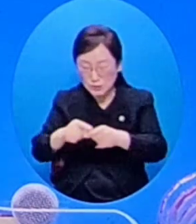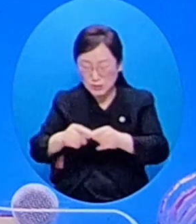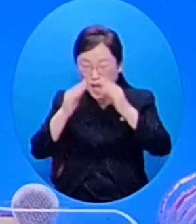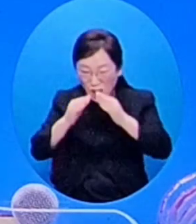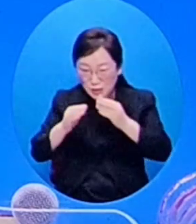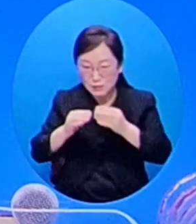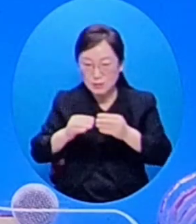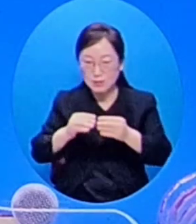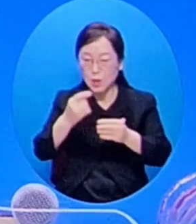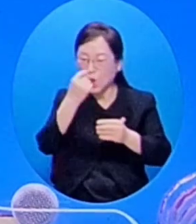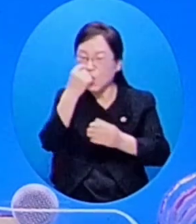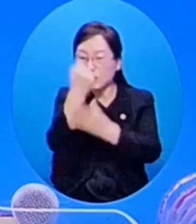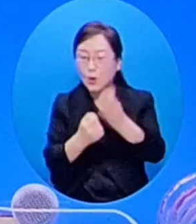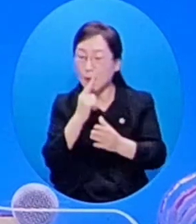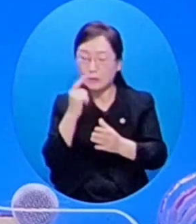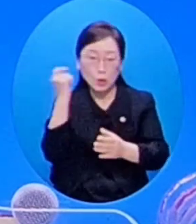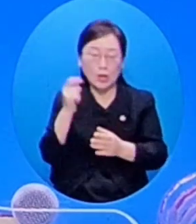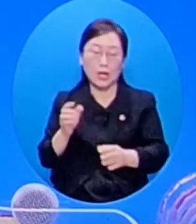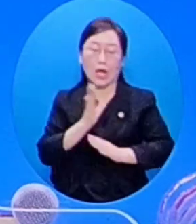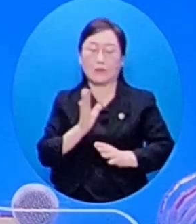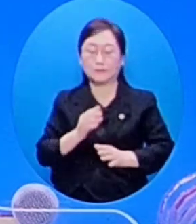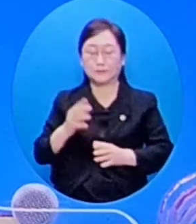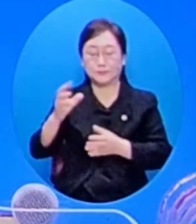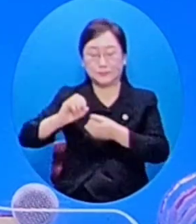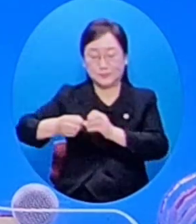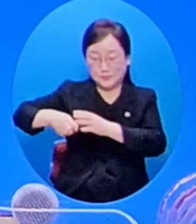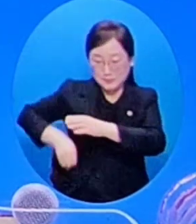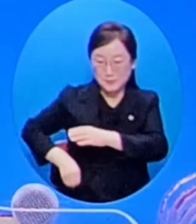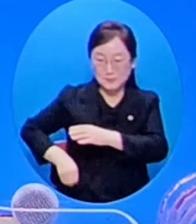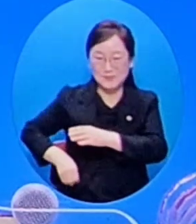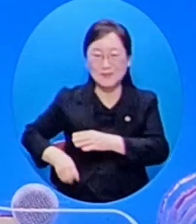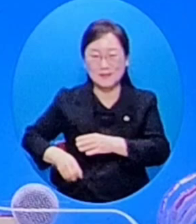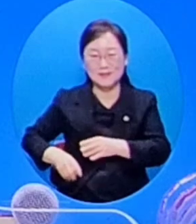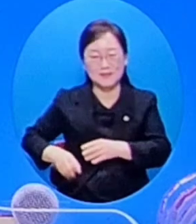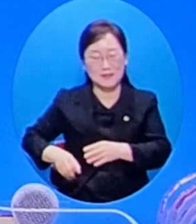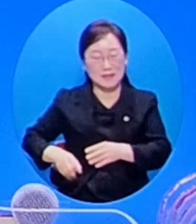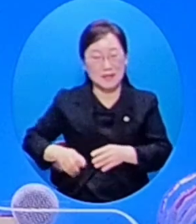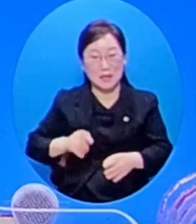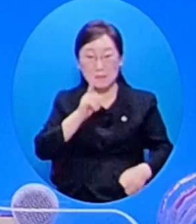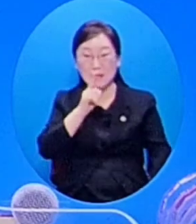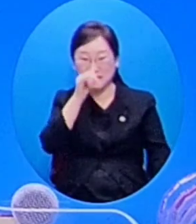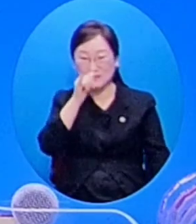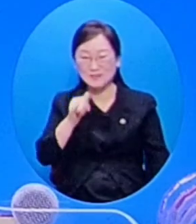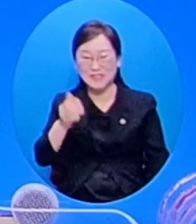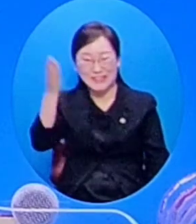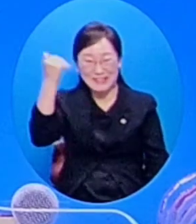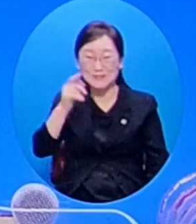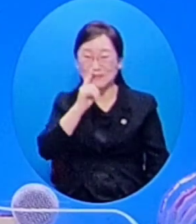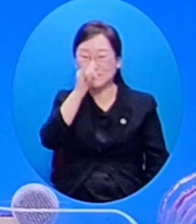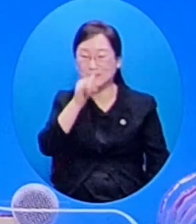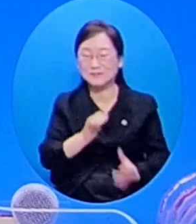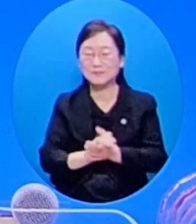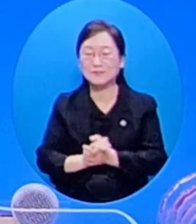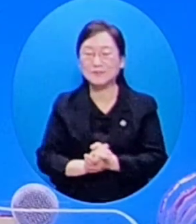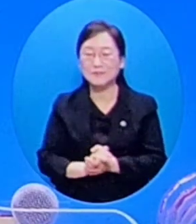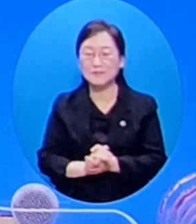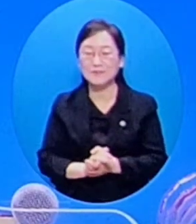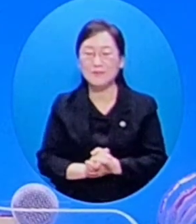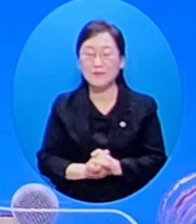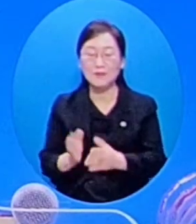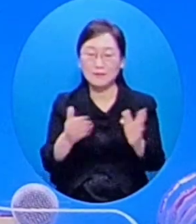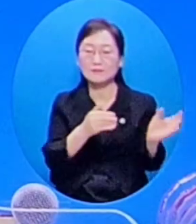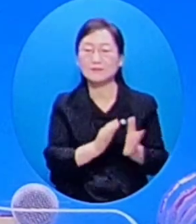그래가지고 그걸 버리지 못하고 주머니에 가져왔다는 그런 기록도 있습니다. 약간 기록이 몇 가지가 옛날 기록이니까 다른데.